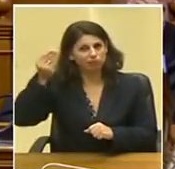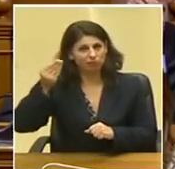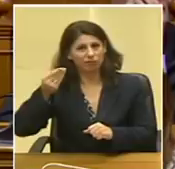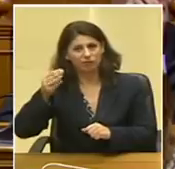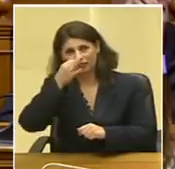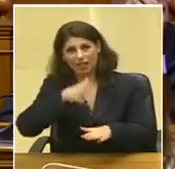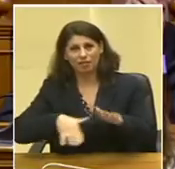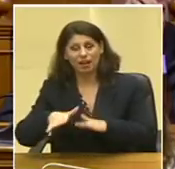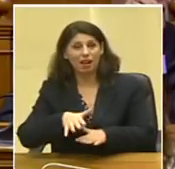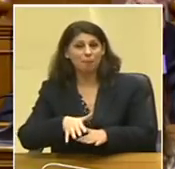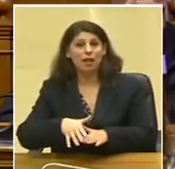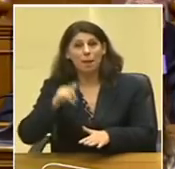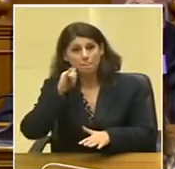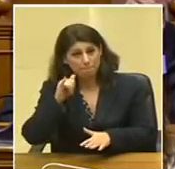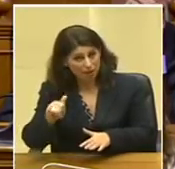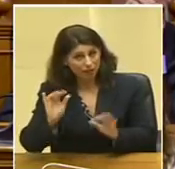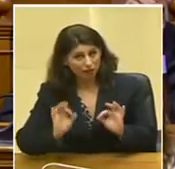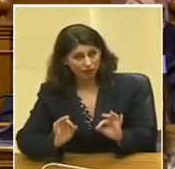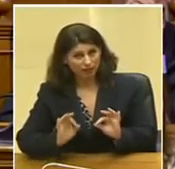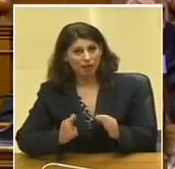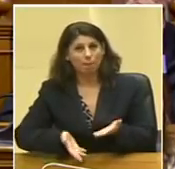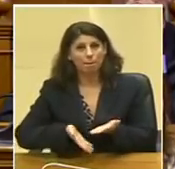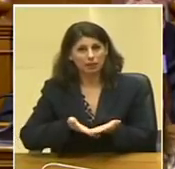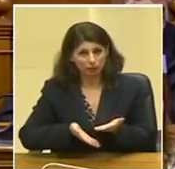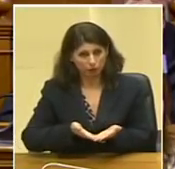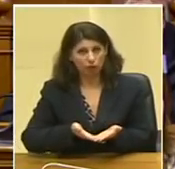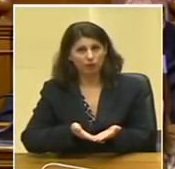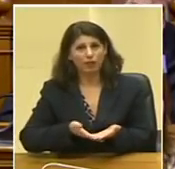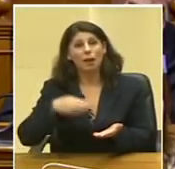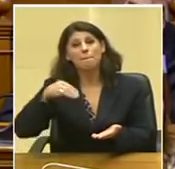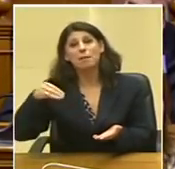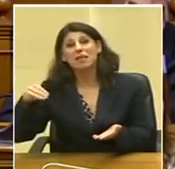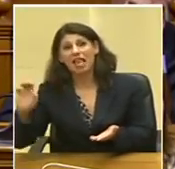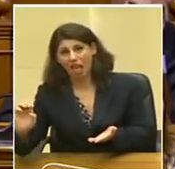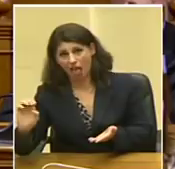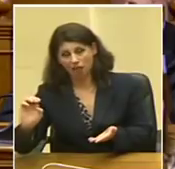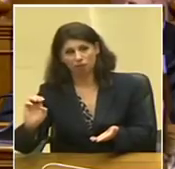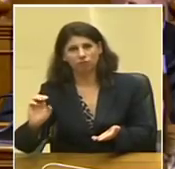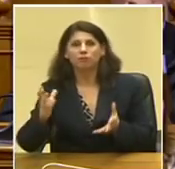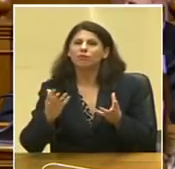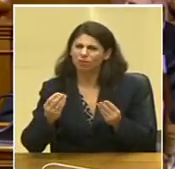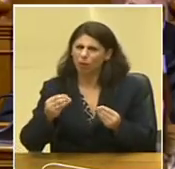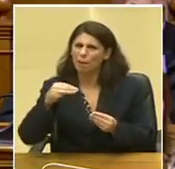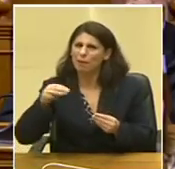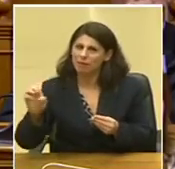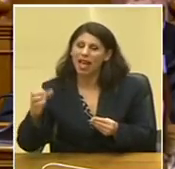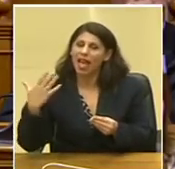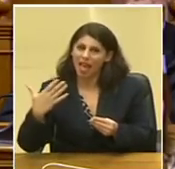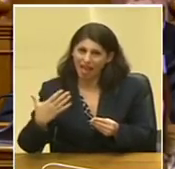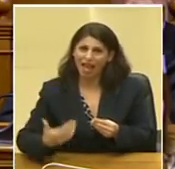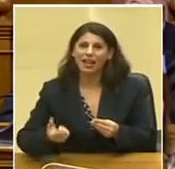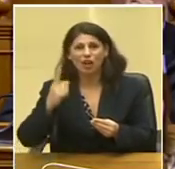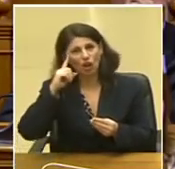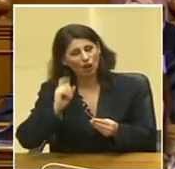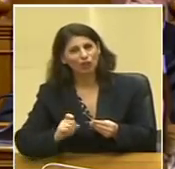Πάντοτε βεβαίως με την βοήθεια των μέσων ενημέρωσης, πολλά εκ των οποίων διαθέτει ο